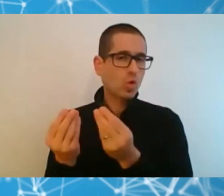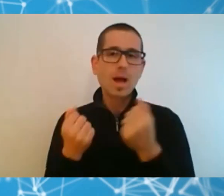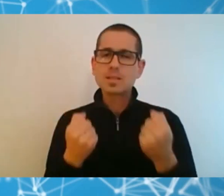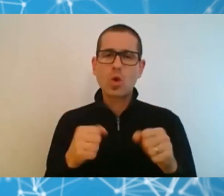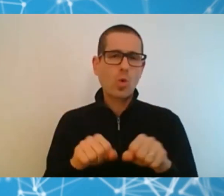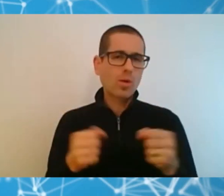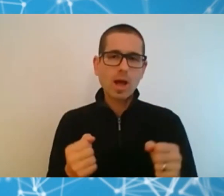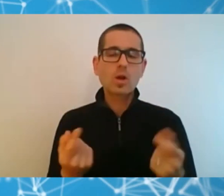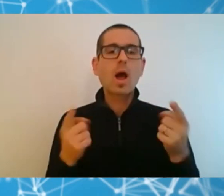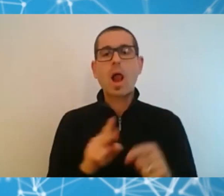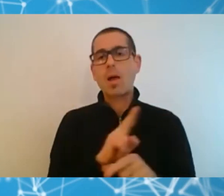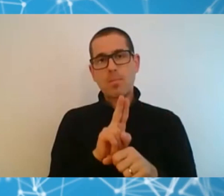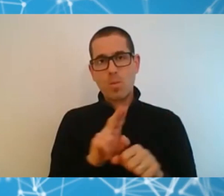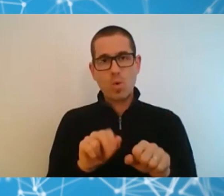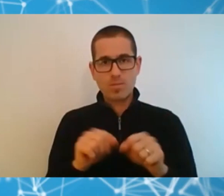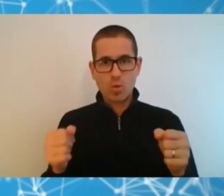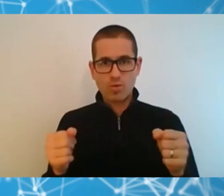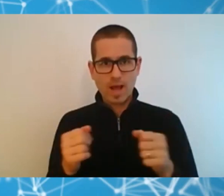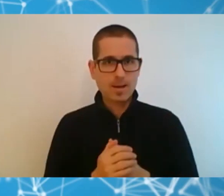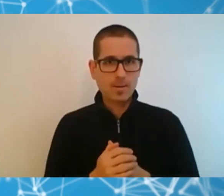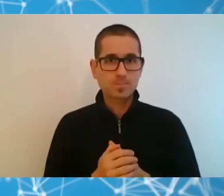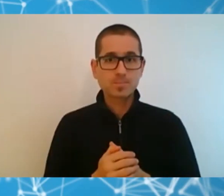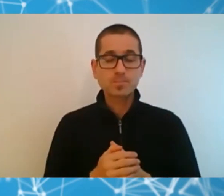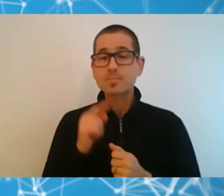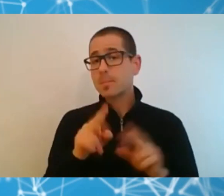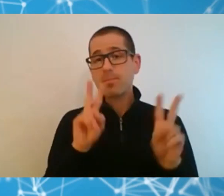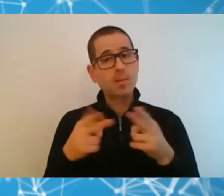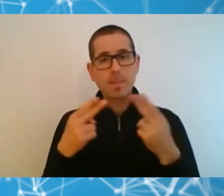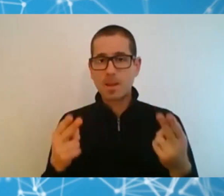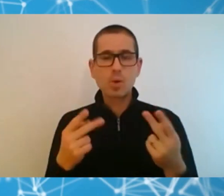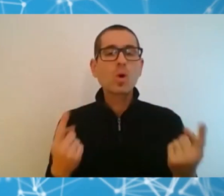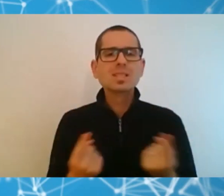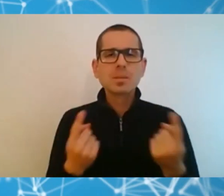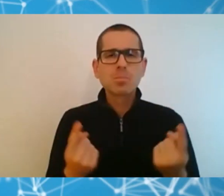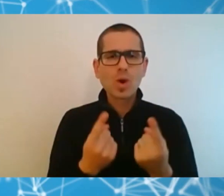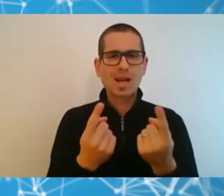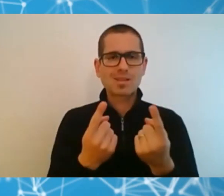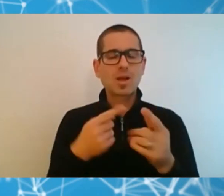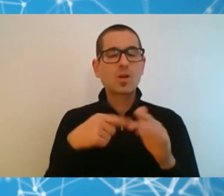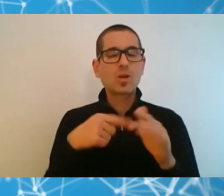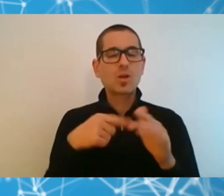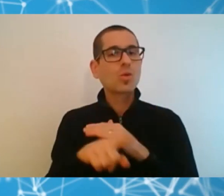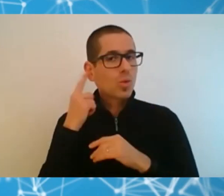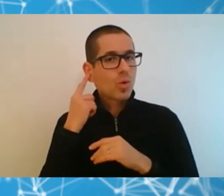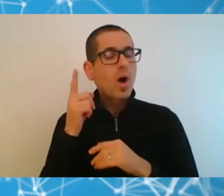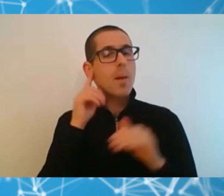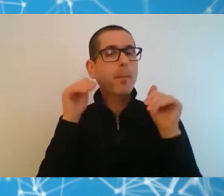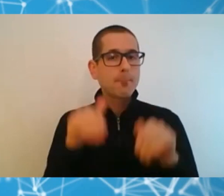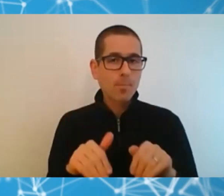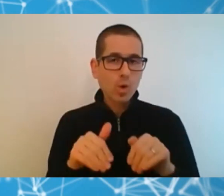okvarjeno ali pa popolnoma okvarjeno. In tam pač ne moremo stimulirati notranjega ušesa, moramo stimulirati slušni